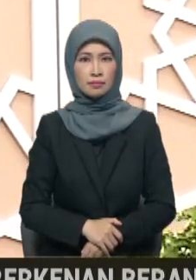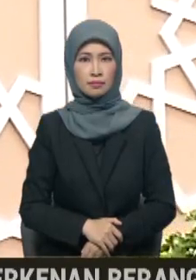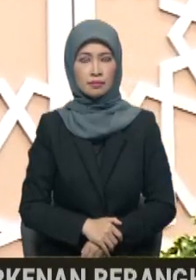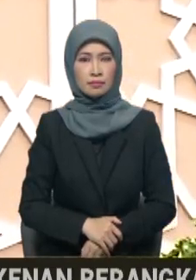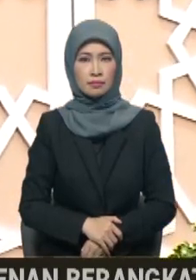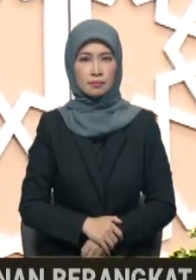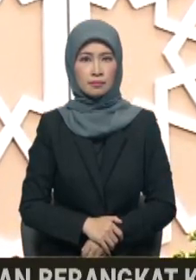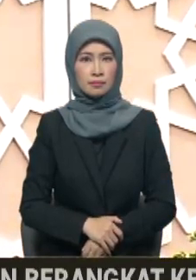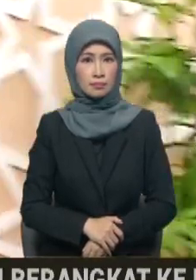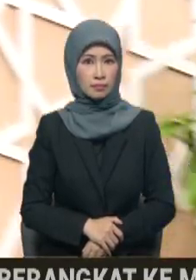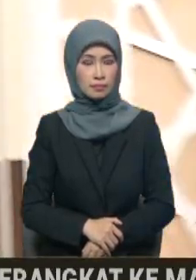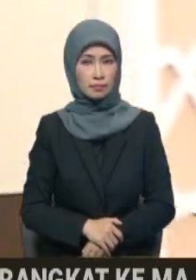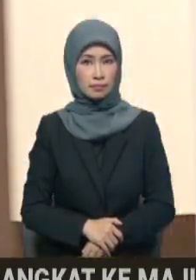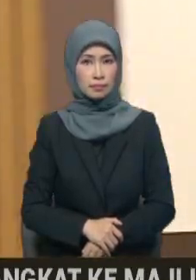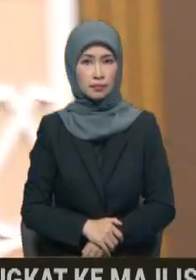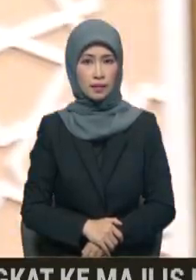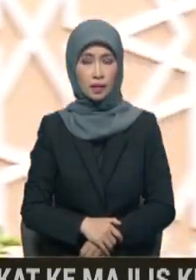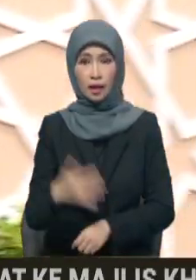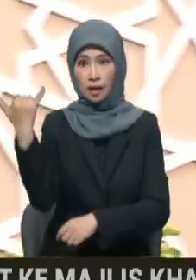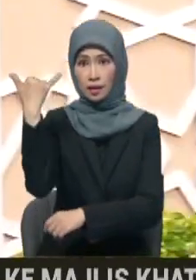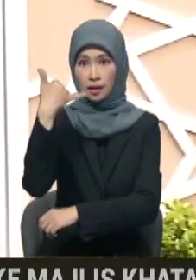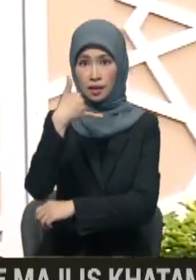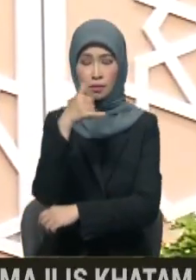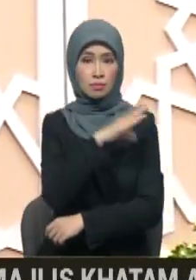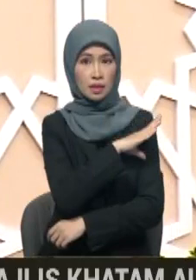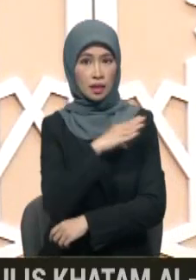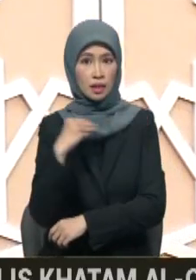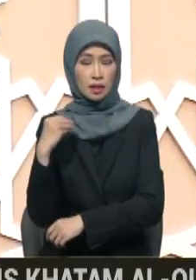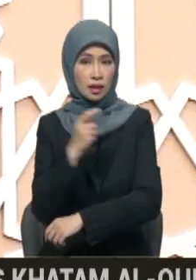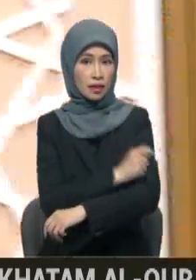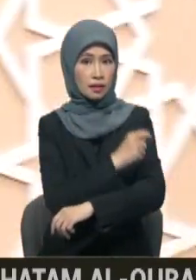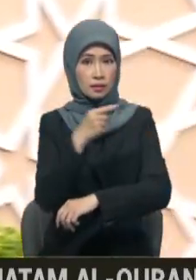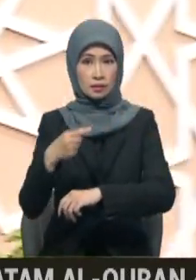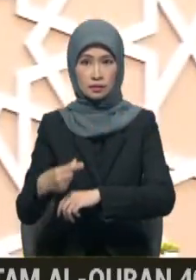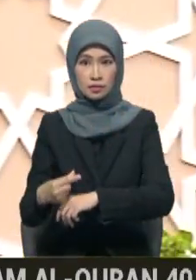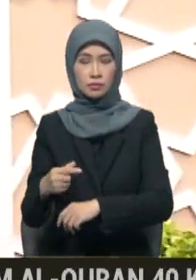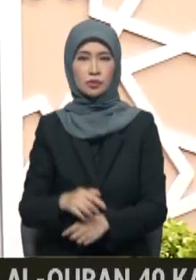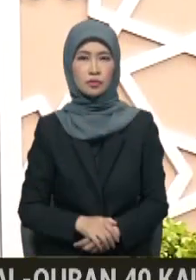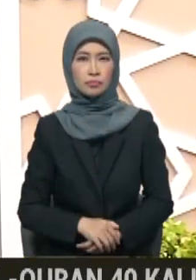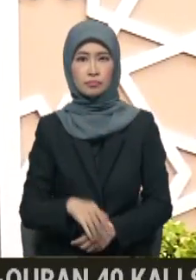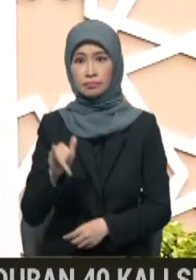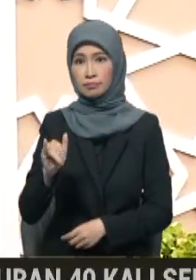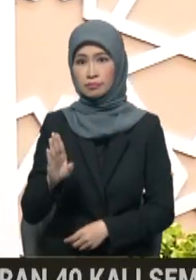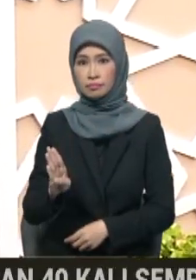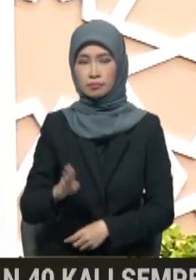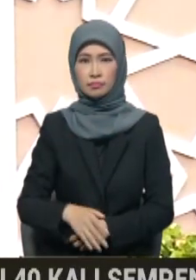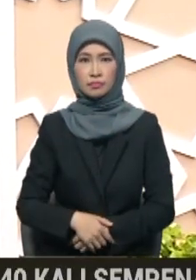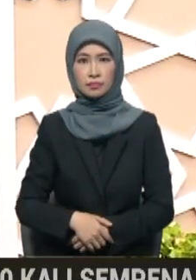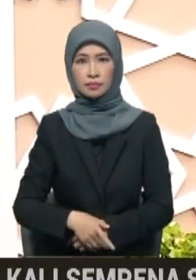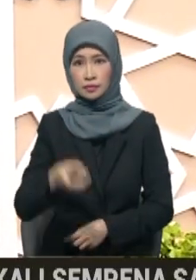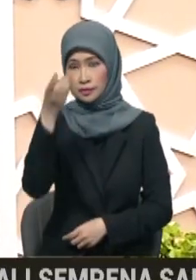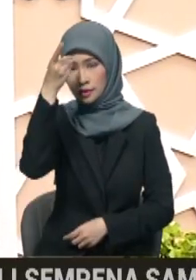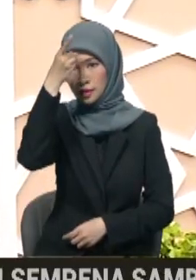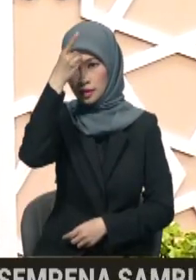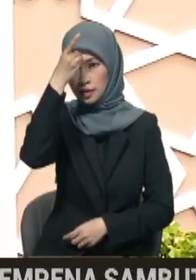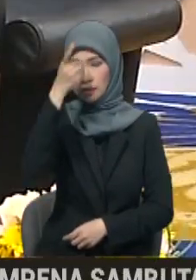albolkia manakala bagi daerah blight dan daerah temburong penyampaiannya disempurnakan oleh yang berhormat Datuk Seri Setia